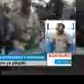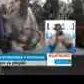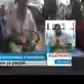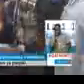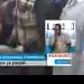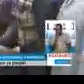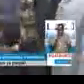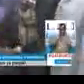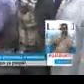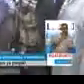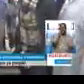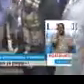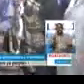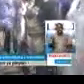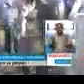okugyetegereza n'okubavugamu.